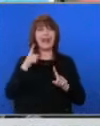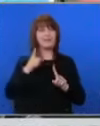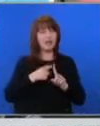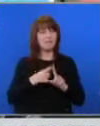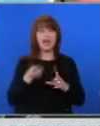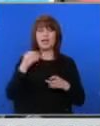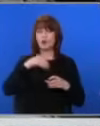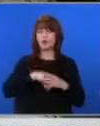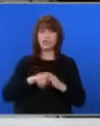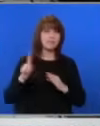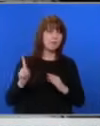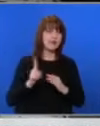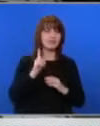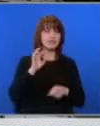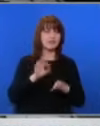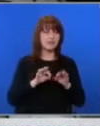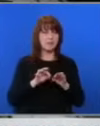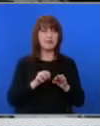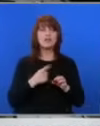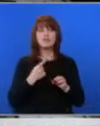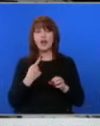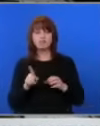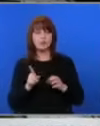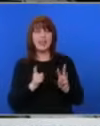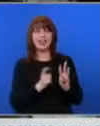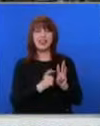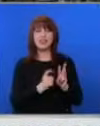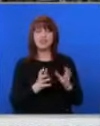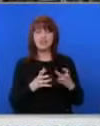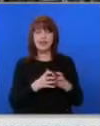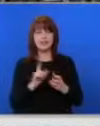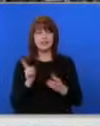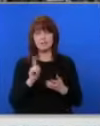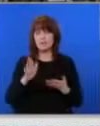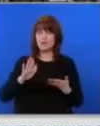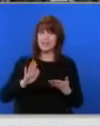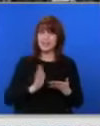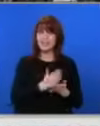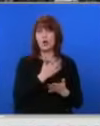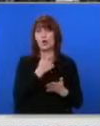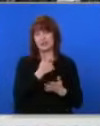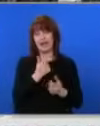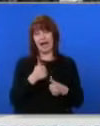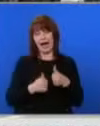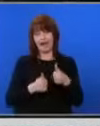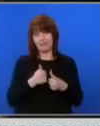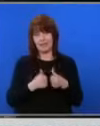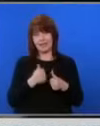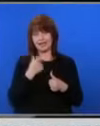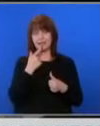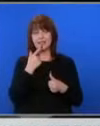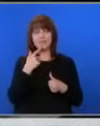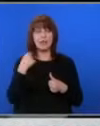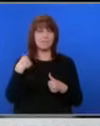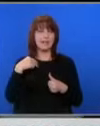участва в първичните избори, като реши, че отделни щати не може да дисквалифицират кандидат за федерален пост, съгласно конституционна разпоредба